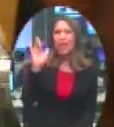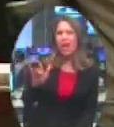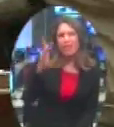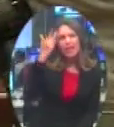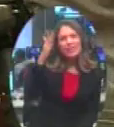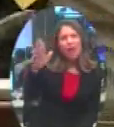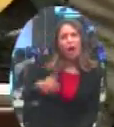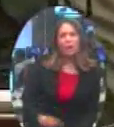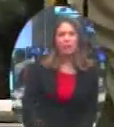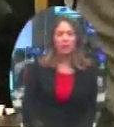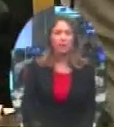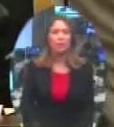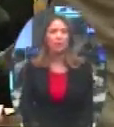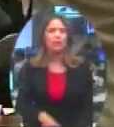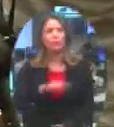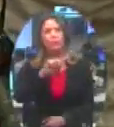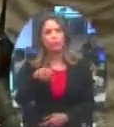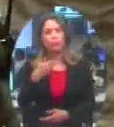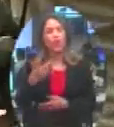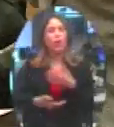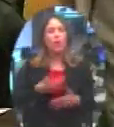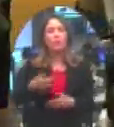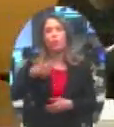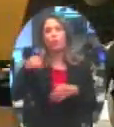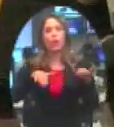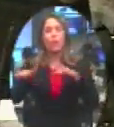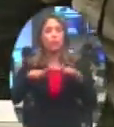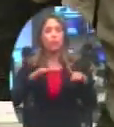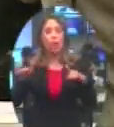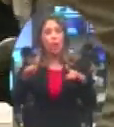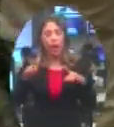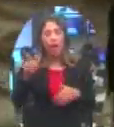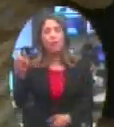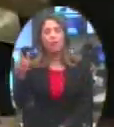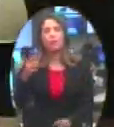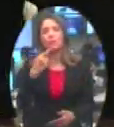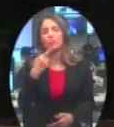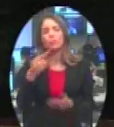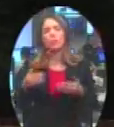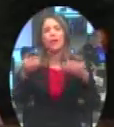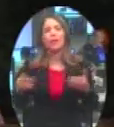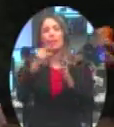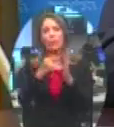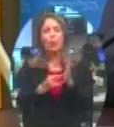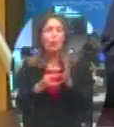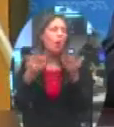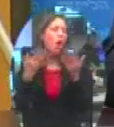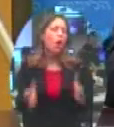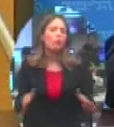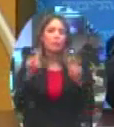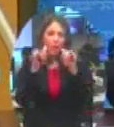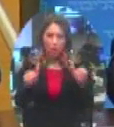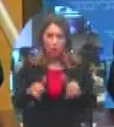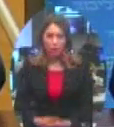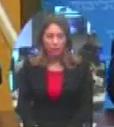שעה חולפת וראש הממשלה שתי קומות מתחת מבהיר שבכוונתו לקדם את החוק ולא משנים לו רעשי הרקע. זה יגיע בקרוב